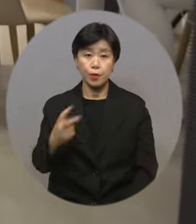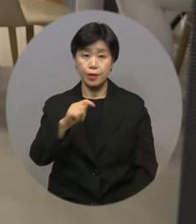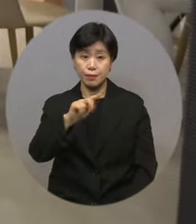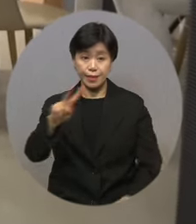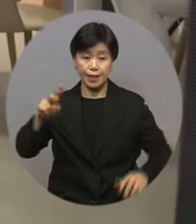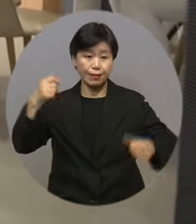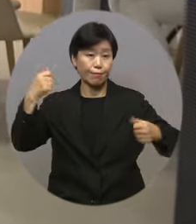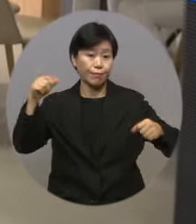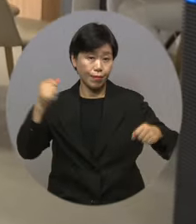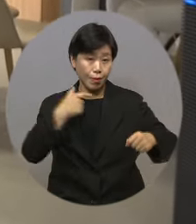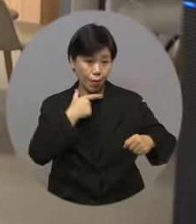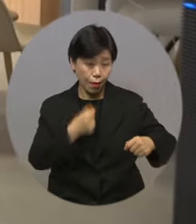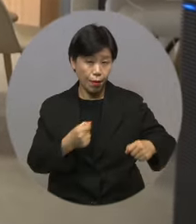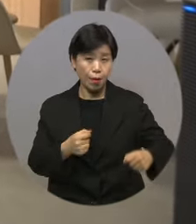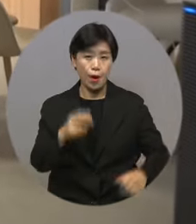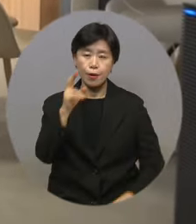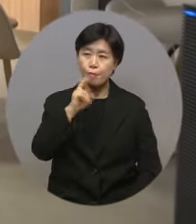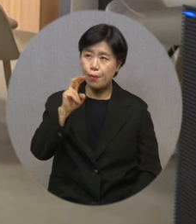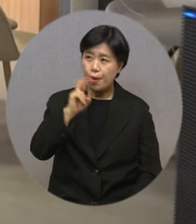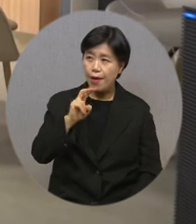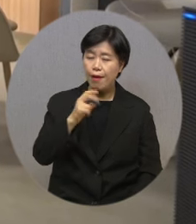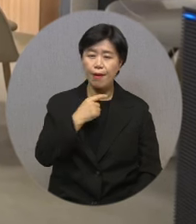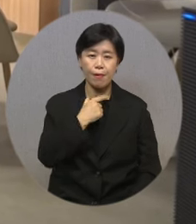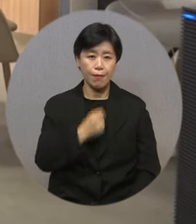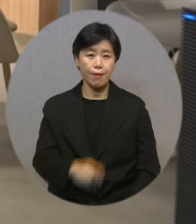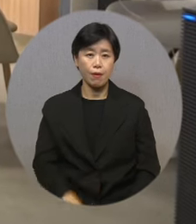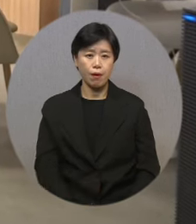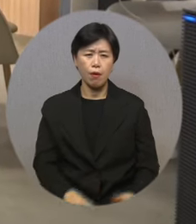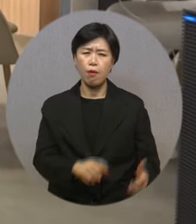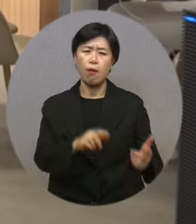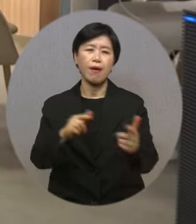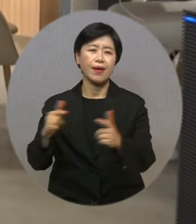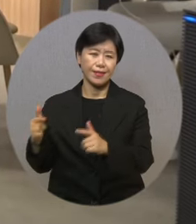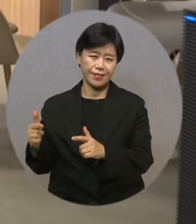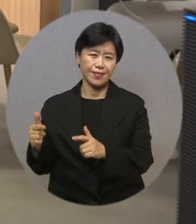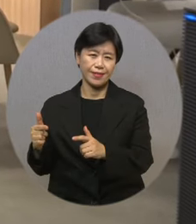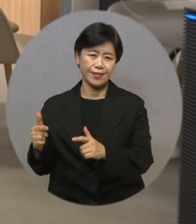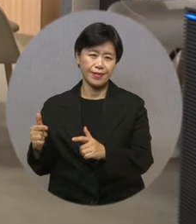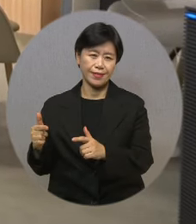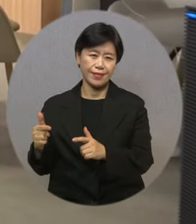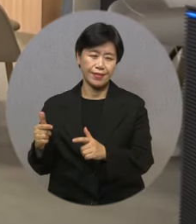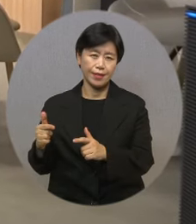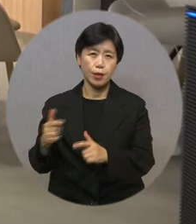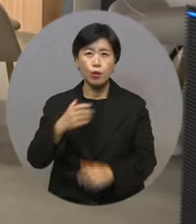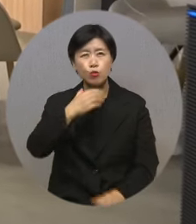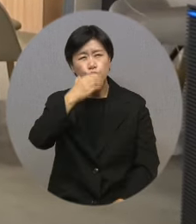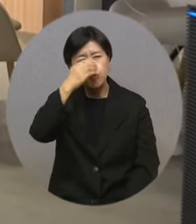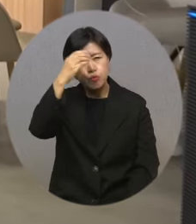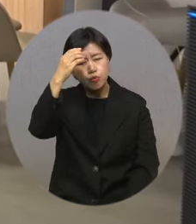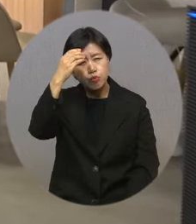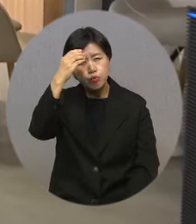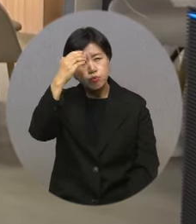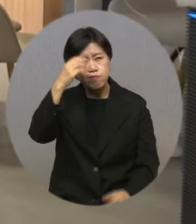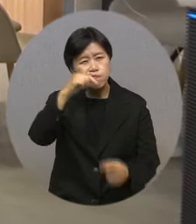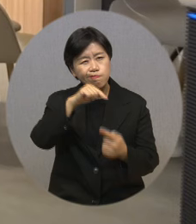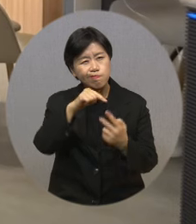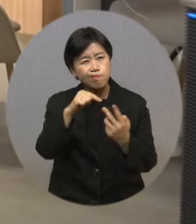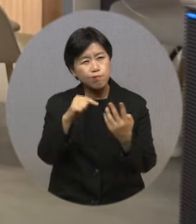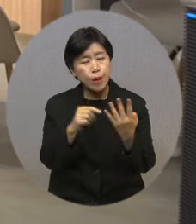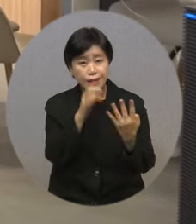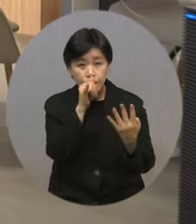싶었고 아이돌도 하고 싶었고 여러 가지 많은 것들을 꿈꿨는데